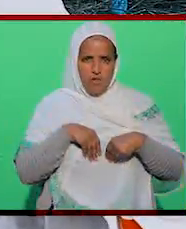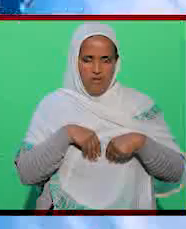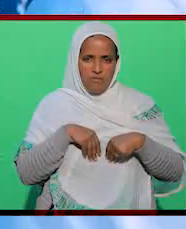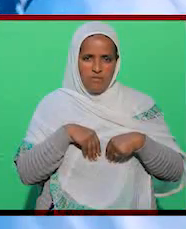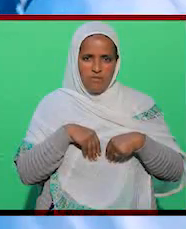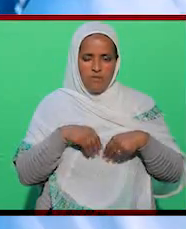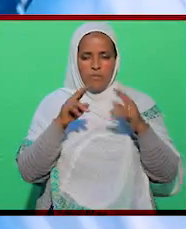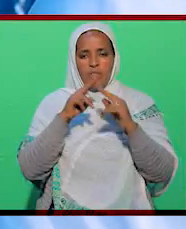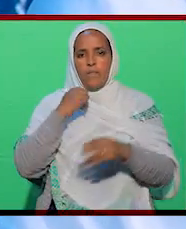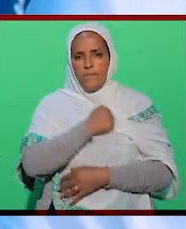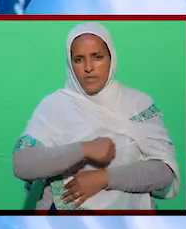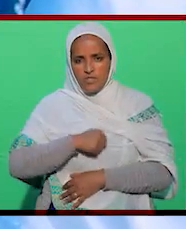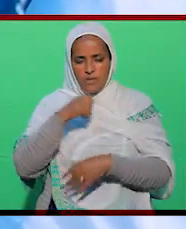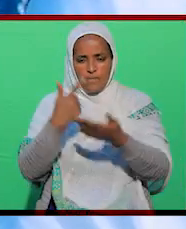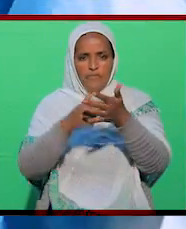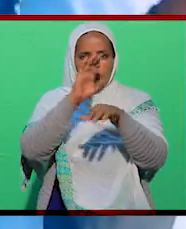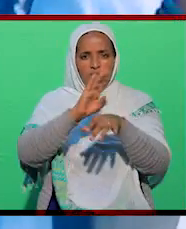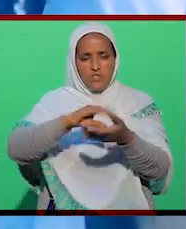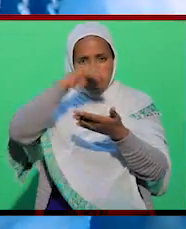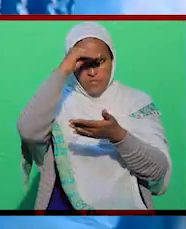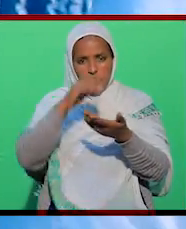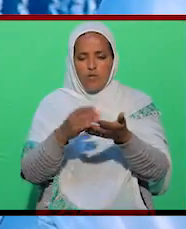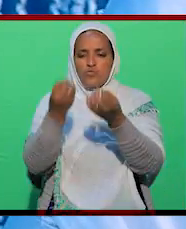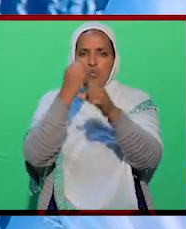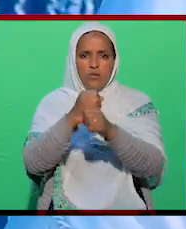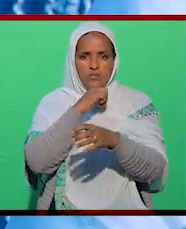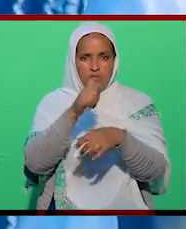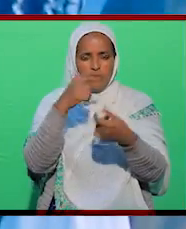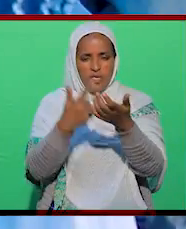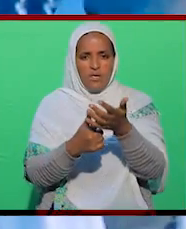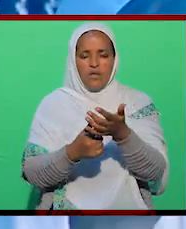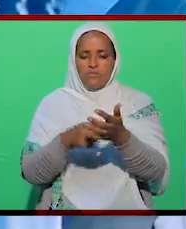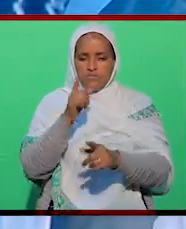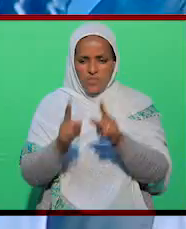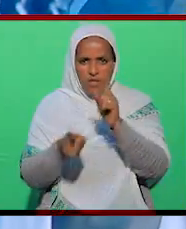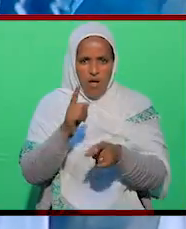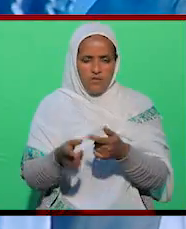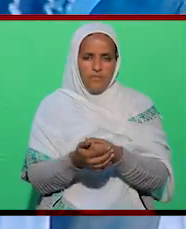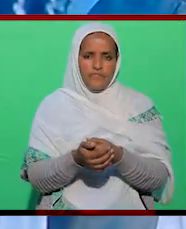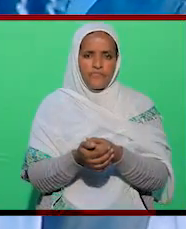ዝም ብሎ። በጣም የሚያሳዝን ነው። የቤተክርስቲያን ትምህርት ላይ ብዙ ስላልሰራ ነው እና የምትሃት